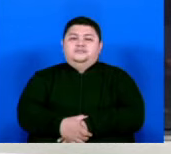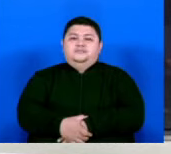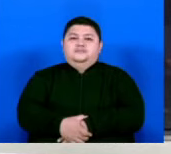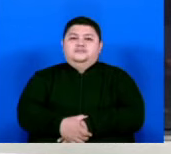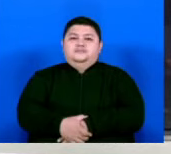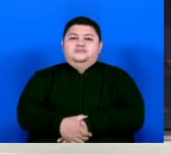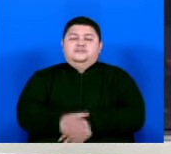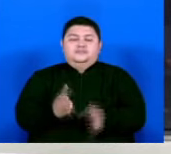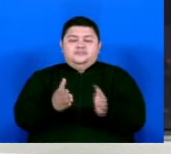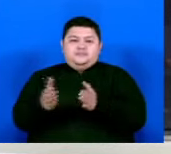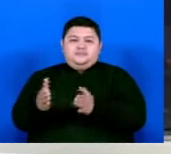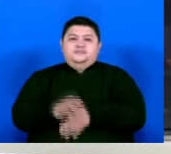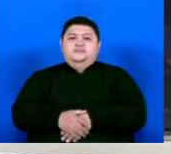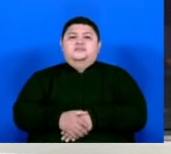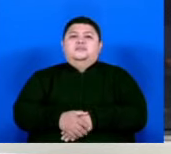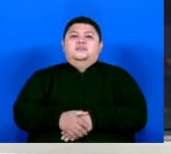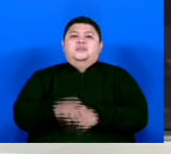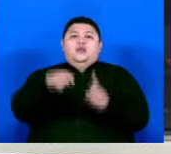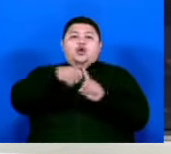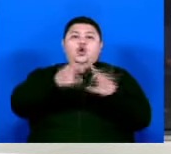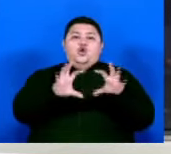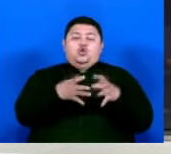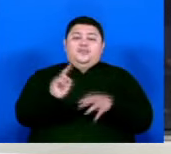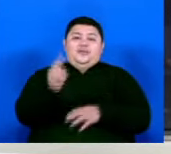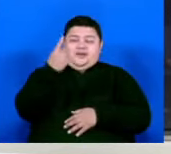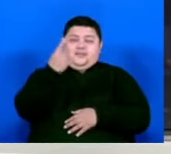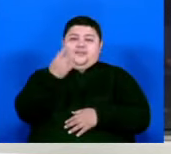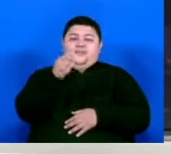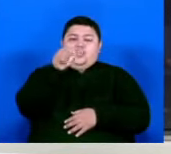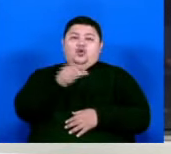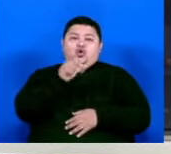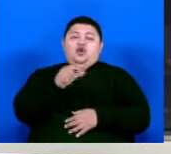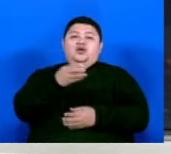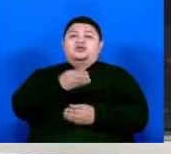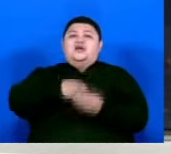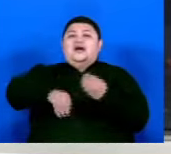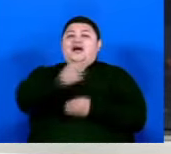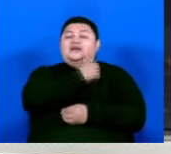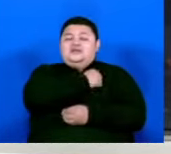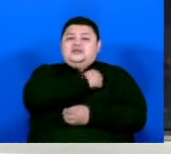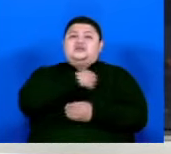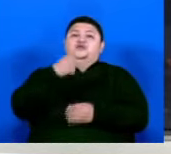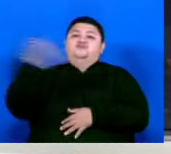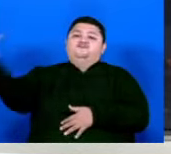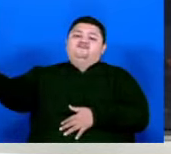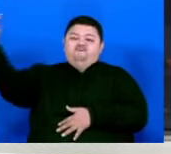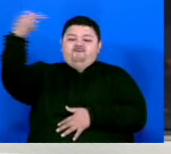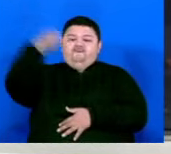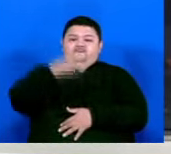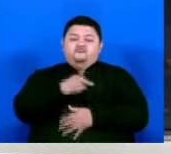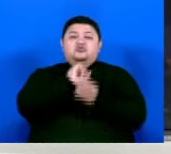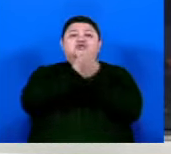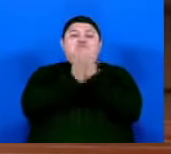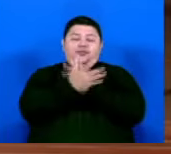Pemirsa, kita ke informasi lainnya di mana kloter pertama jemaah haji di embarkasi Jawa Timur tiba di Bandara Juanda Kabupaten